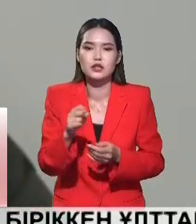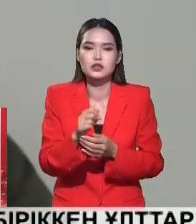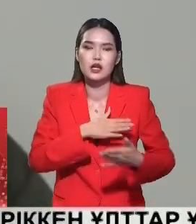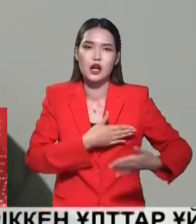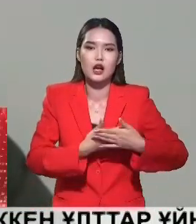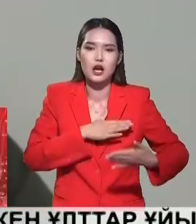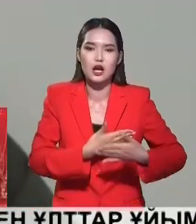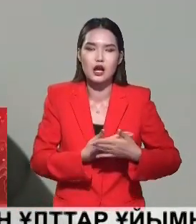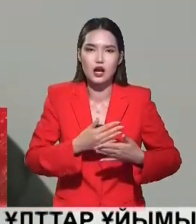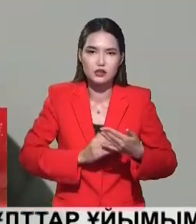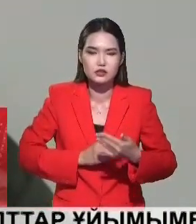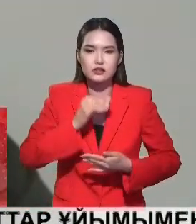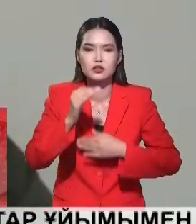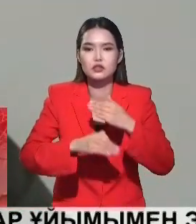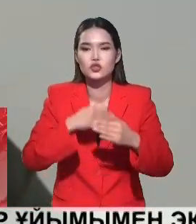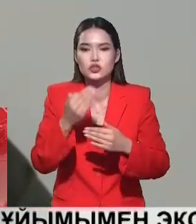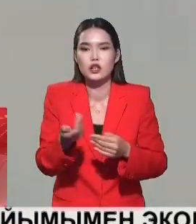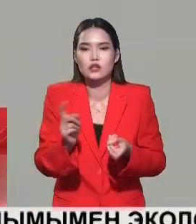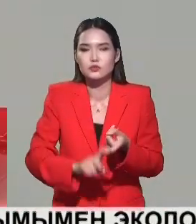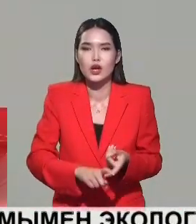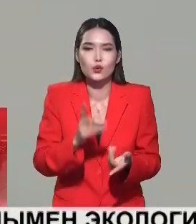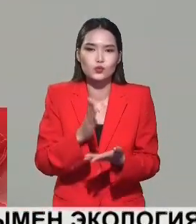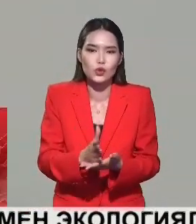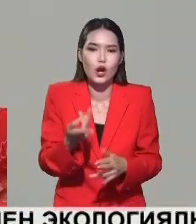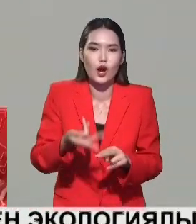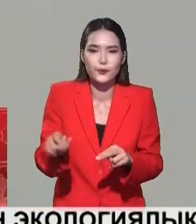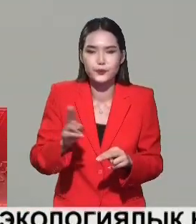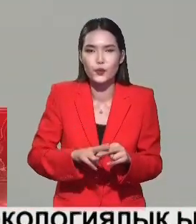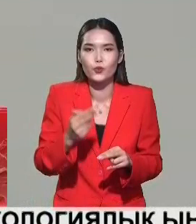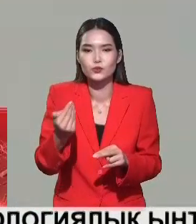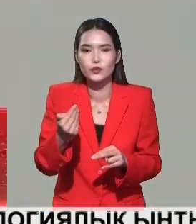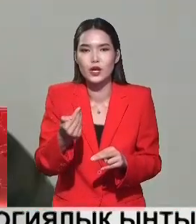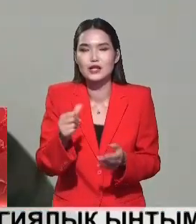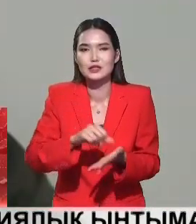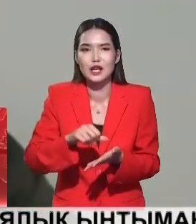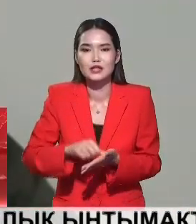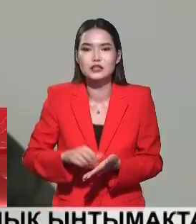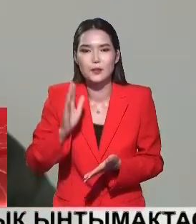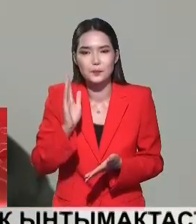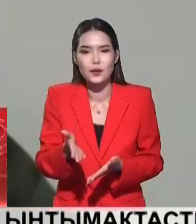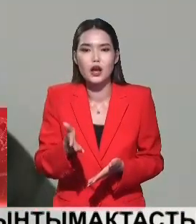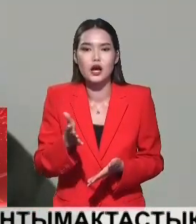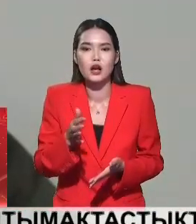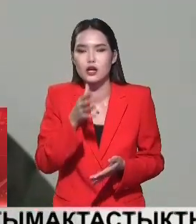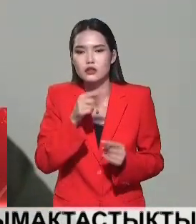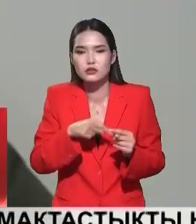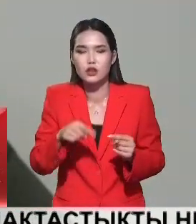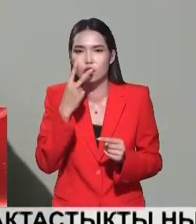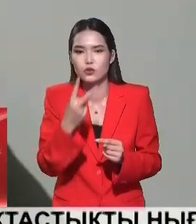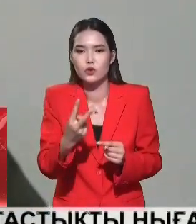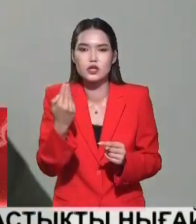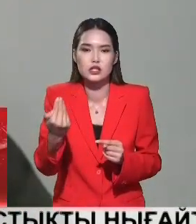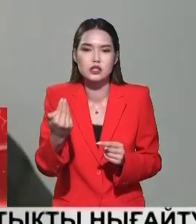деңгейге жеткізіп дамытайық деген бір ұсыныс болды. Онымен жеке басым қатты келісемін. Жоғары деңгейге көтерсек,